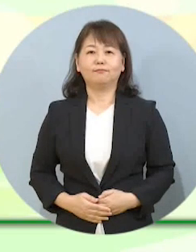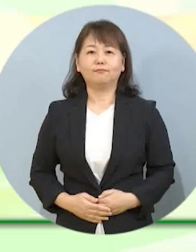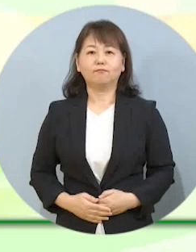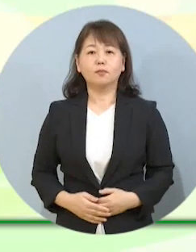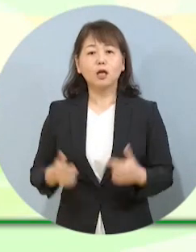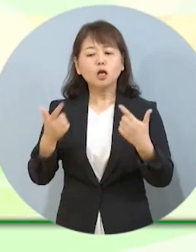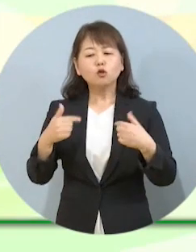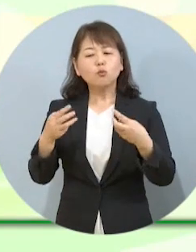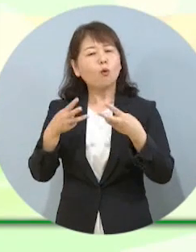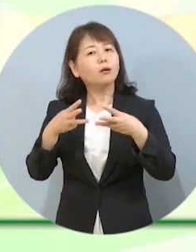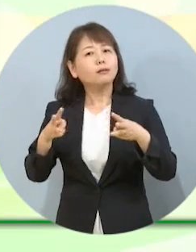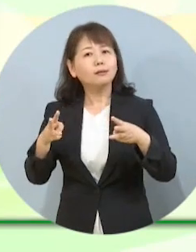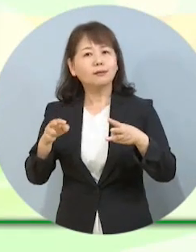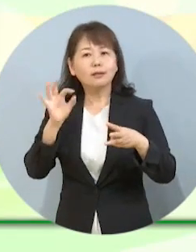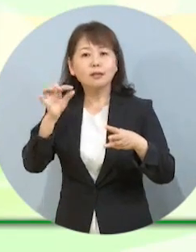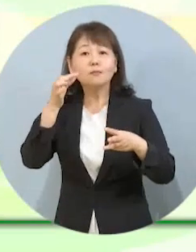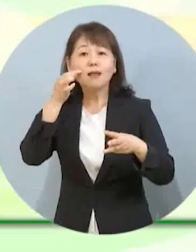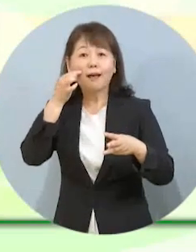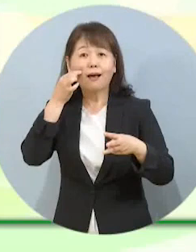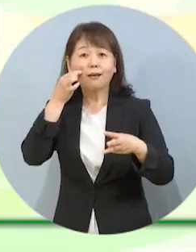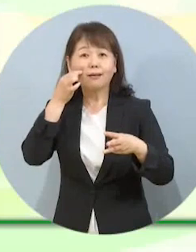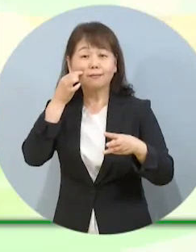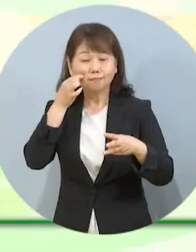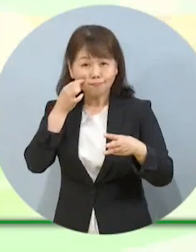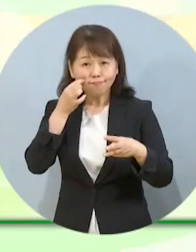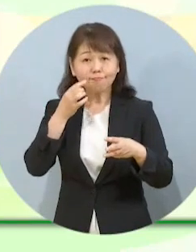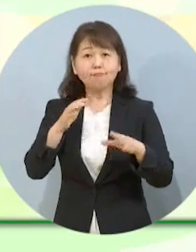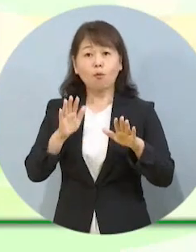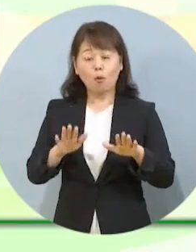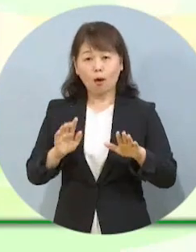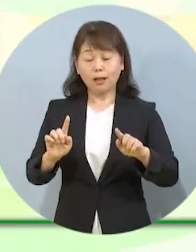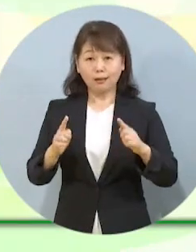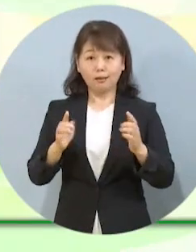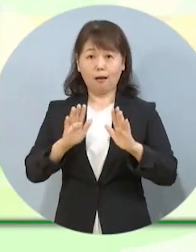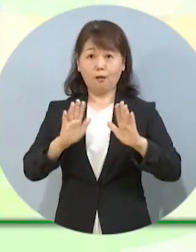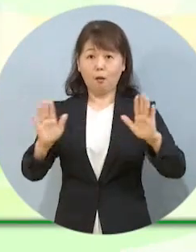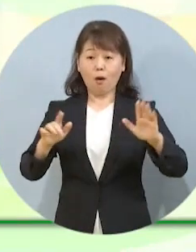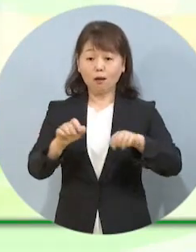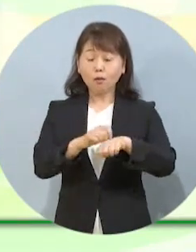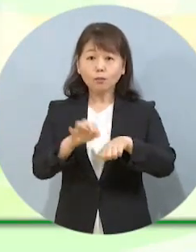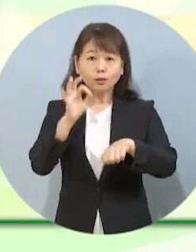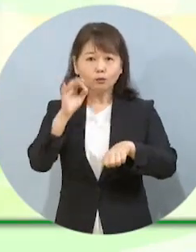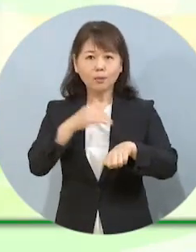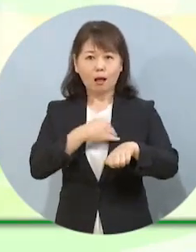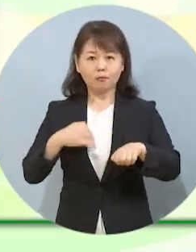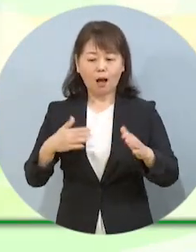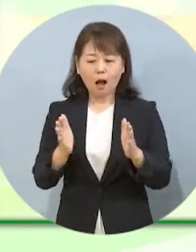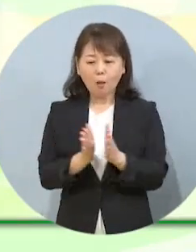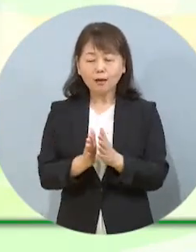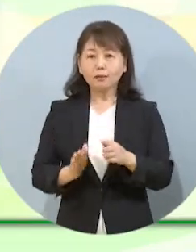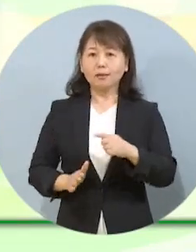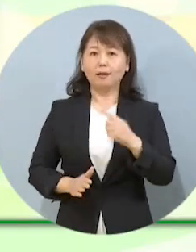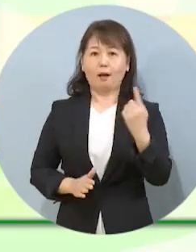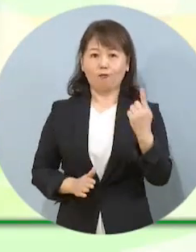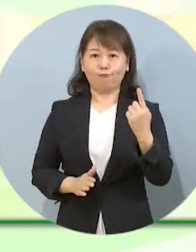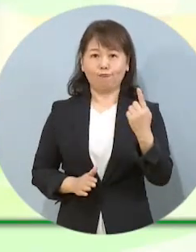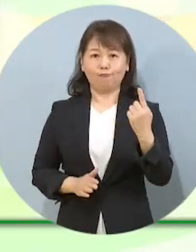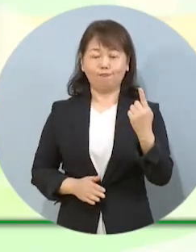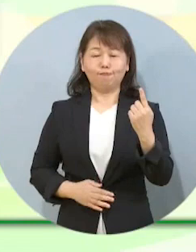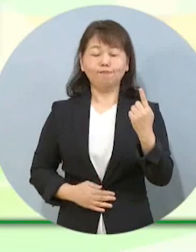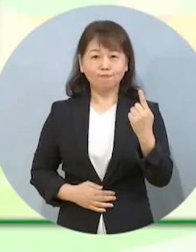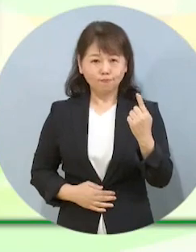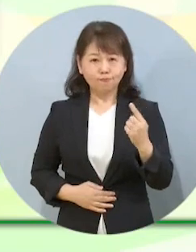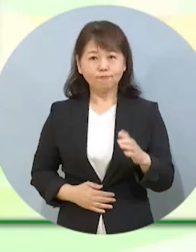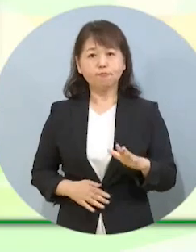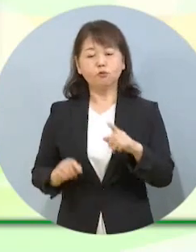通常は公開されていない文化財の一斉公開など100件の特別公開事業は、